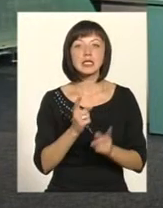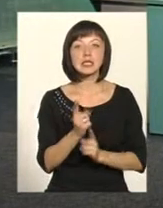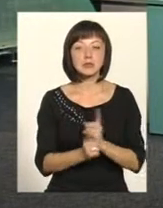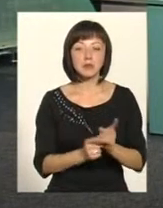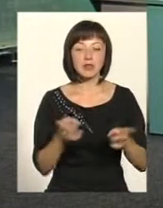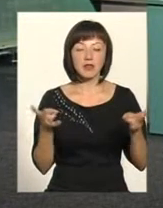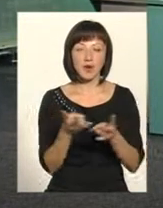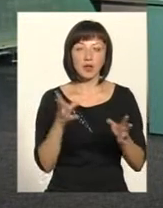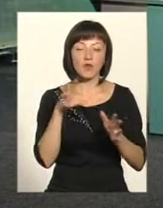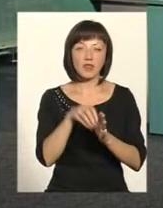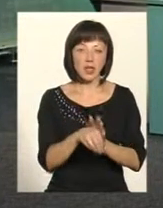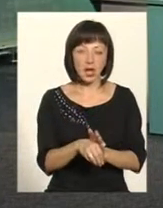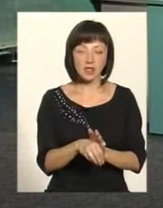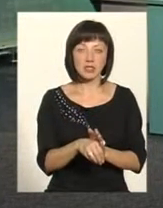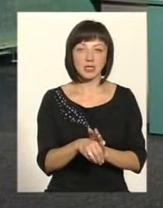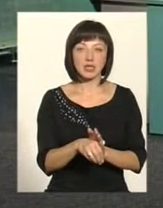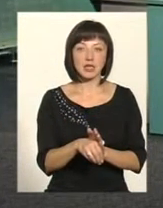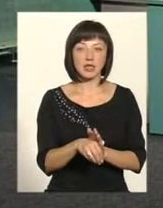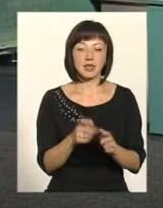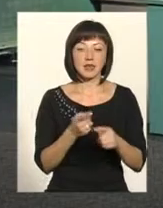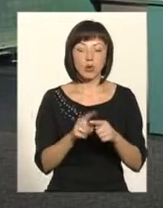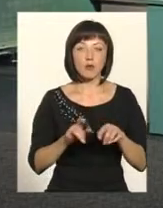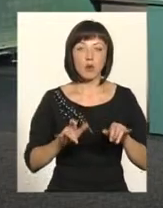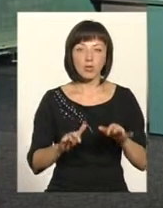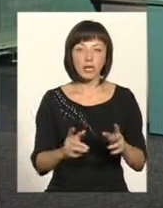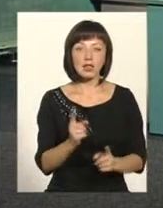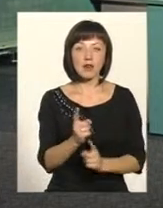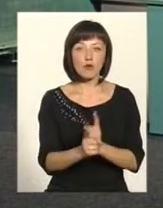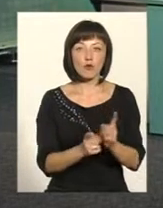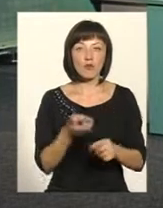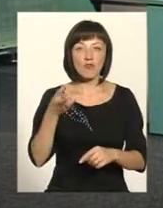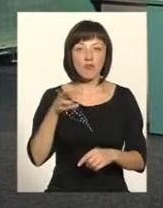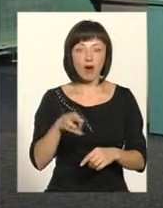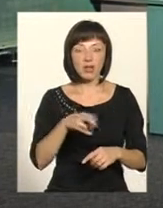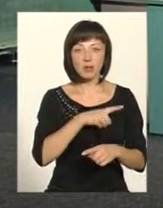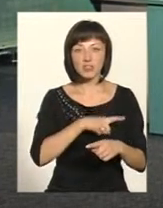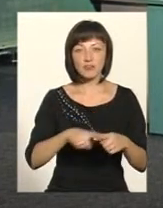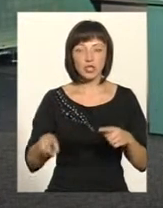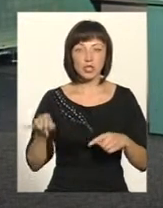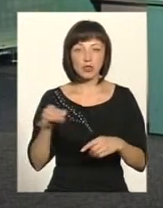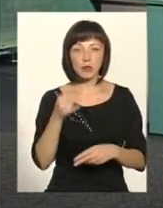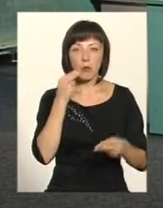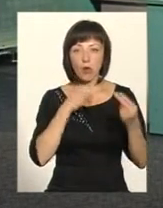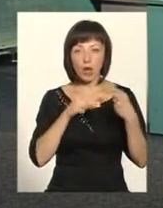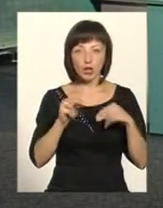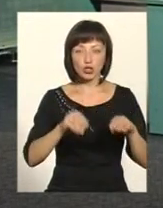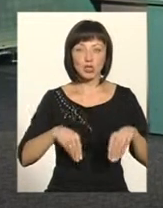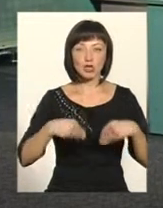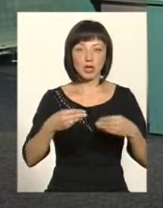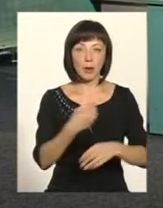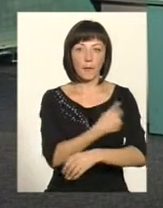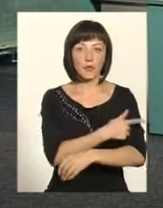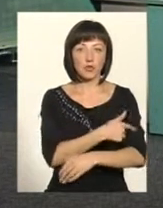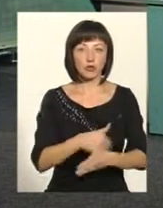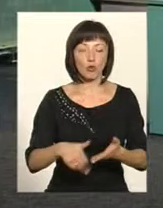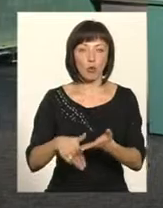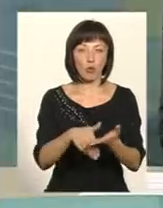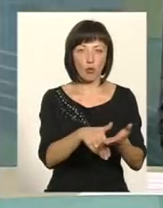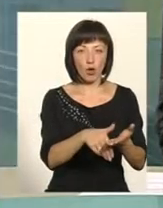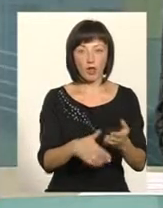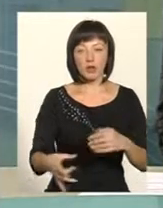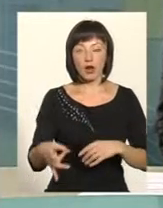було внести, аби от той процес реформування пришвидшити і покращити надання медичної допомоги